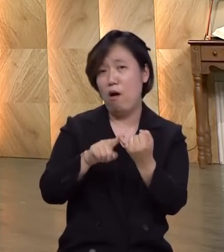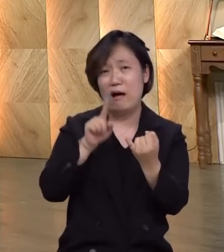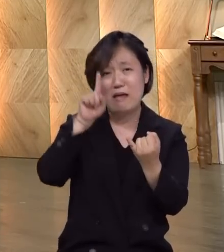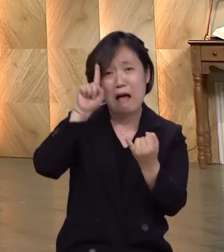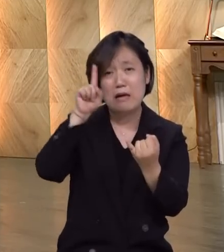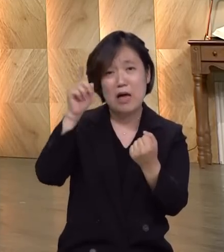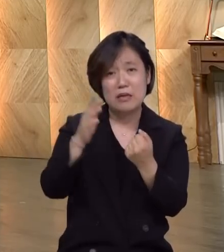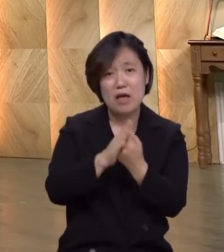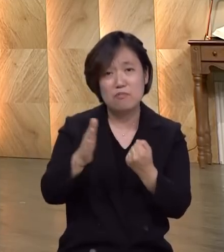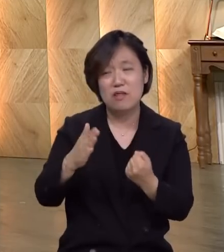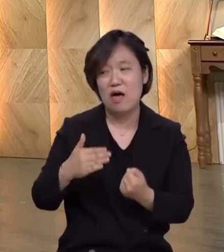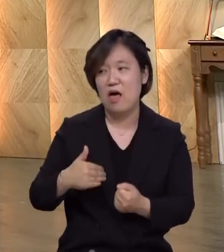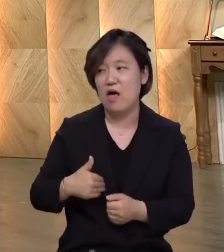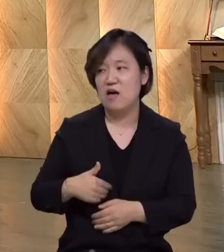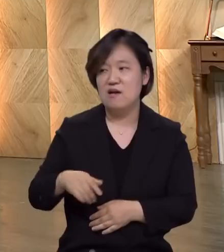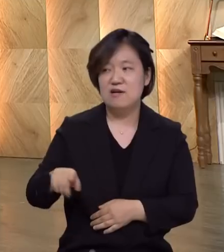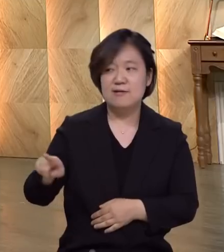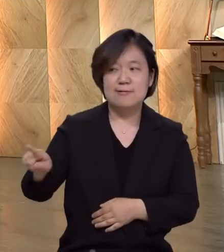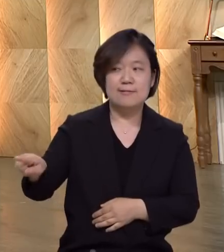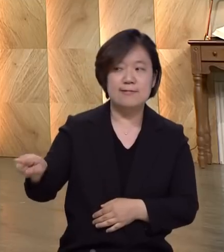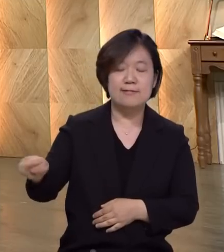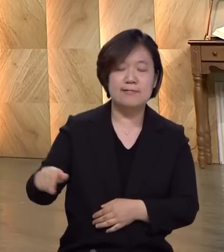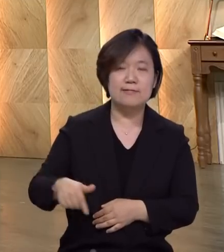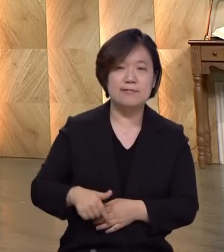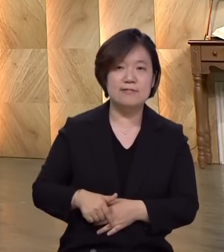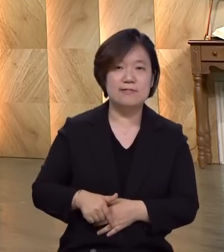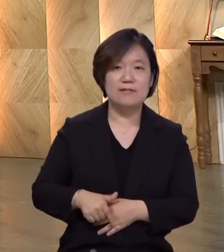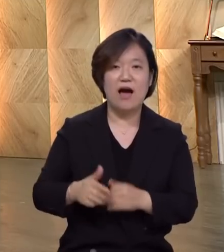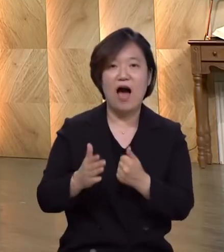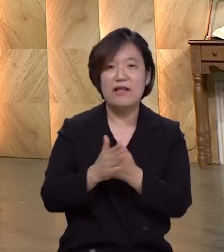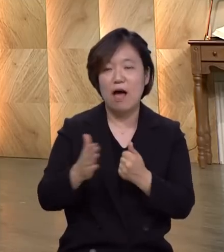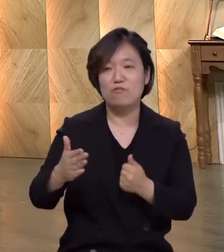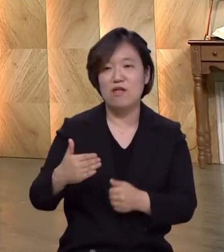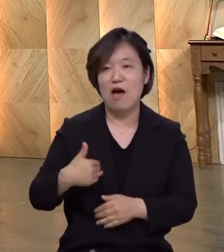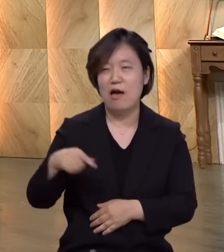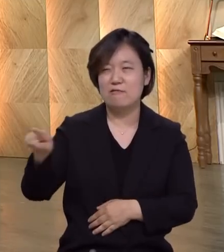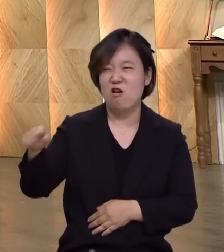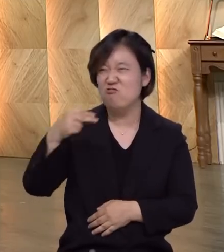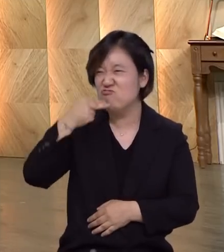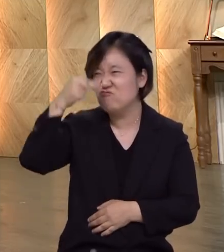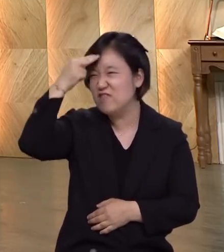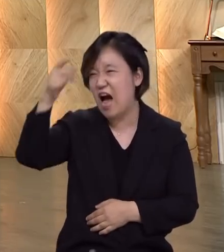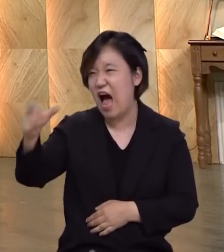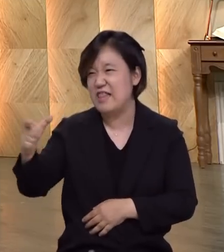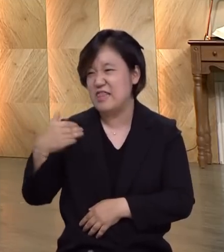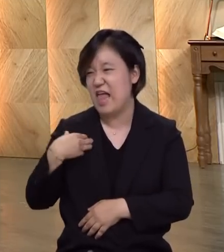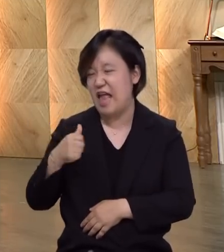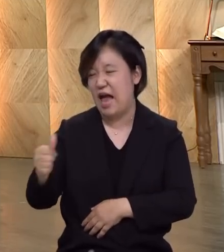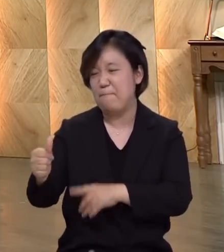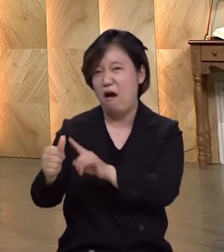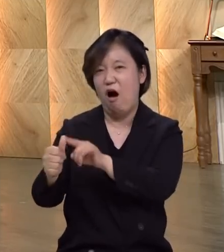막혀 가지고 에라의 인간아 하면서 그 술잔이 남편